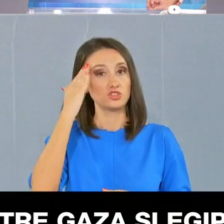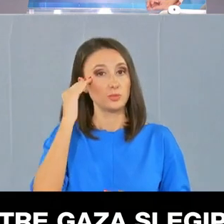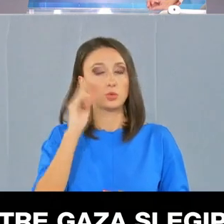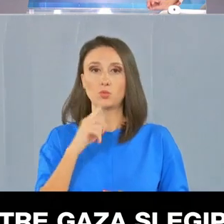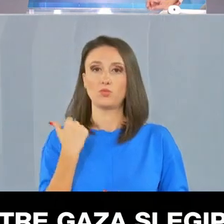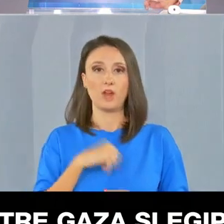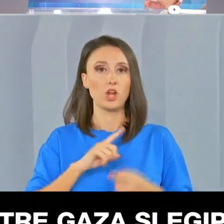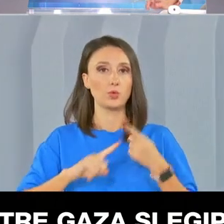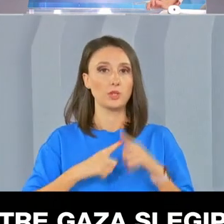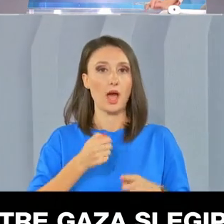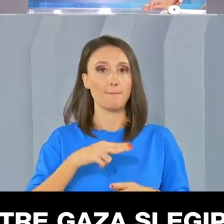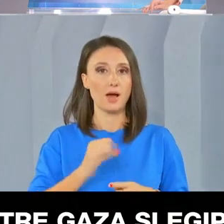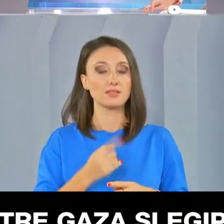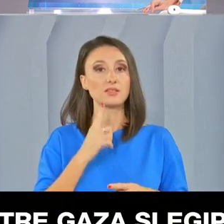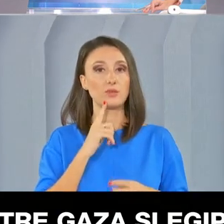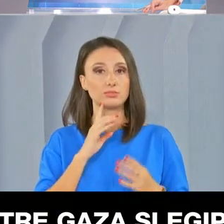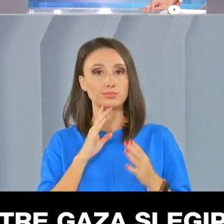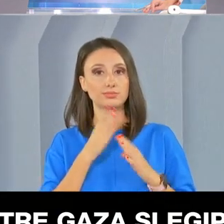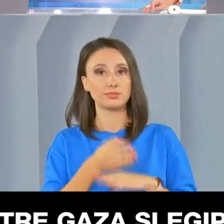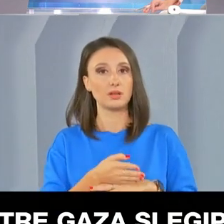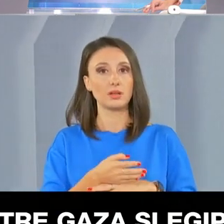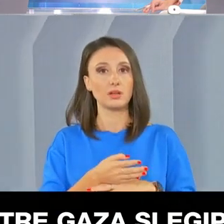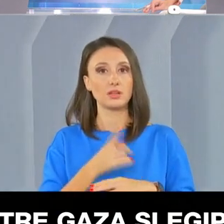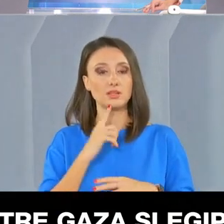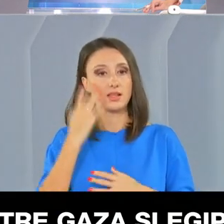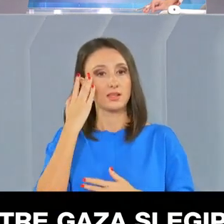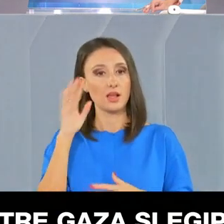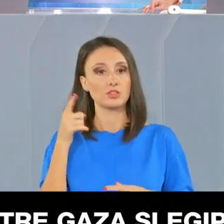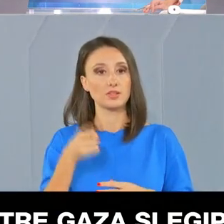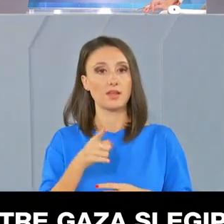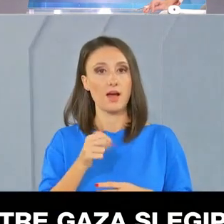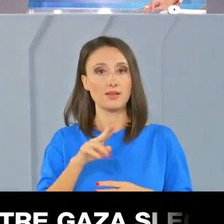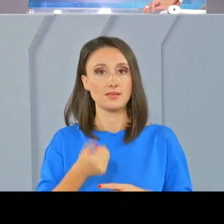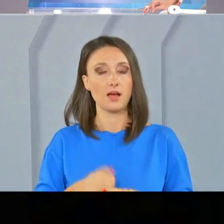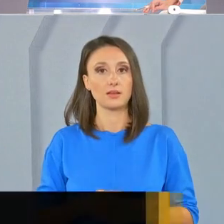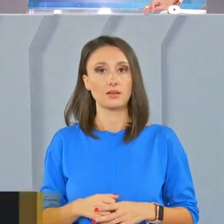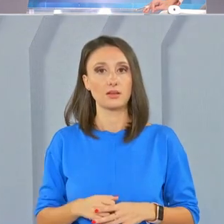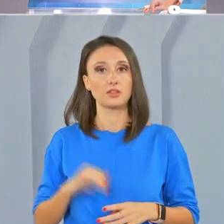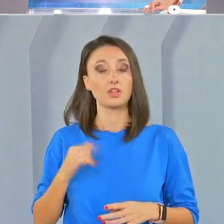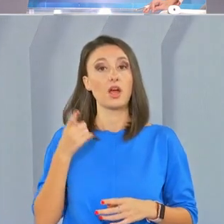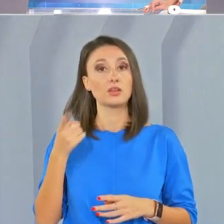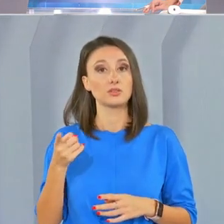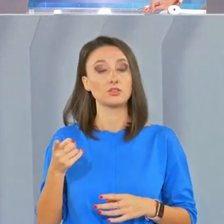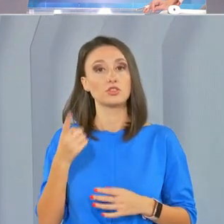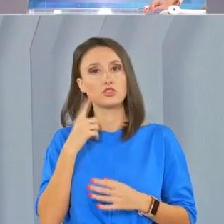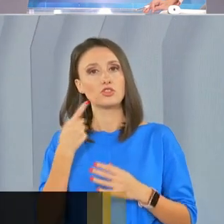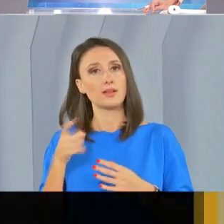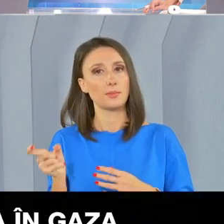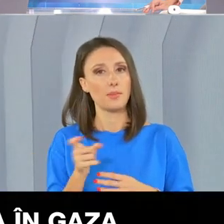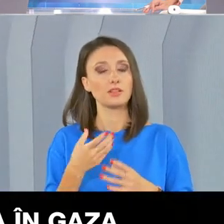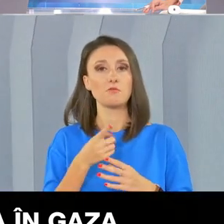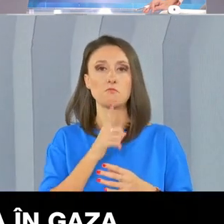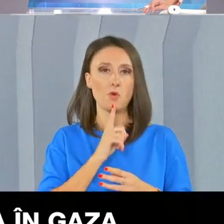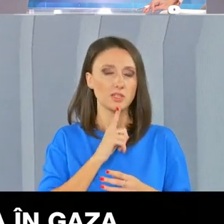luptători Hamas, care se vor strecura să iasă din fâșia Gaza. Și atunci, iar de cealaltă parte, foarte